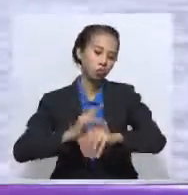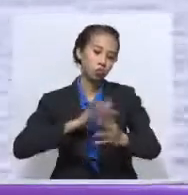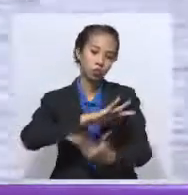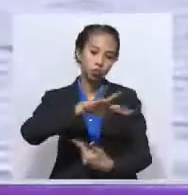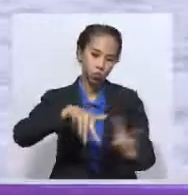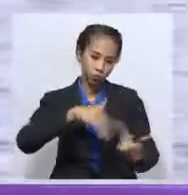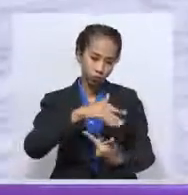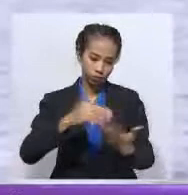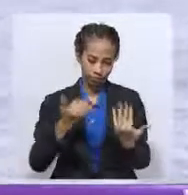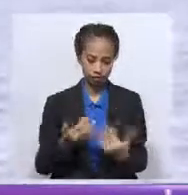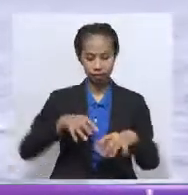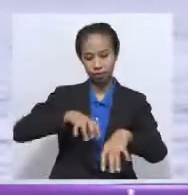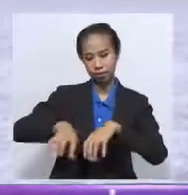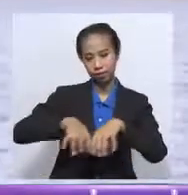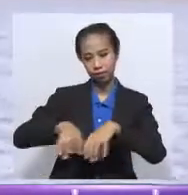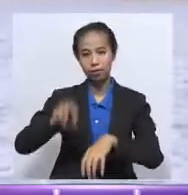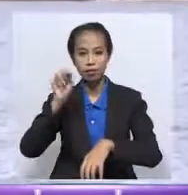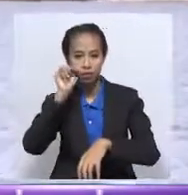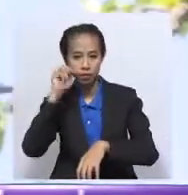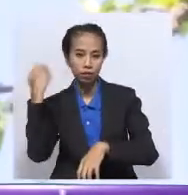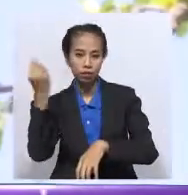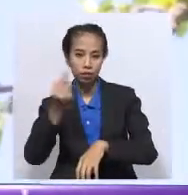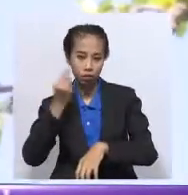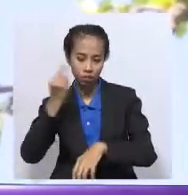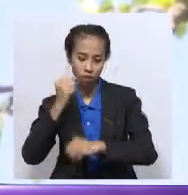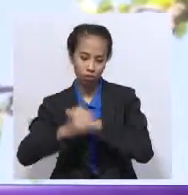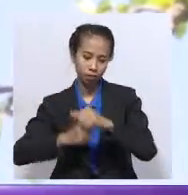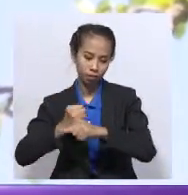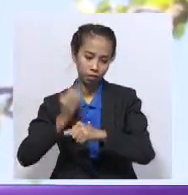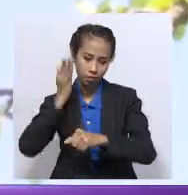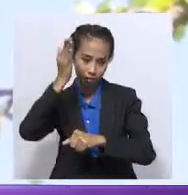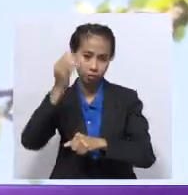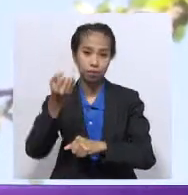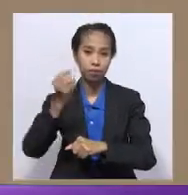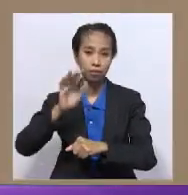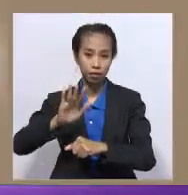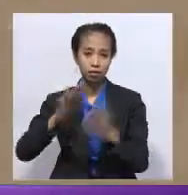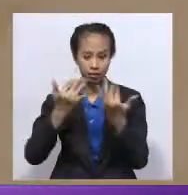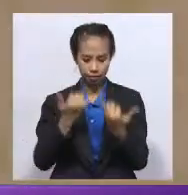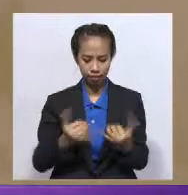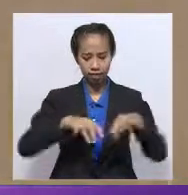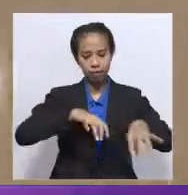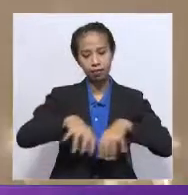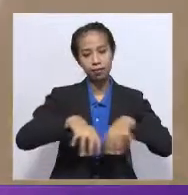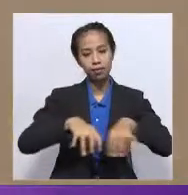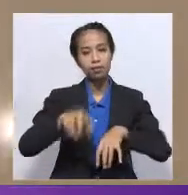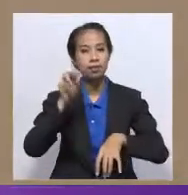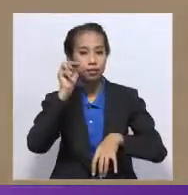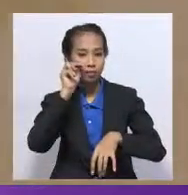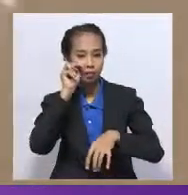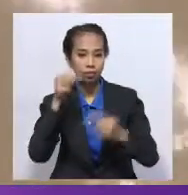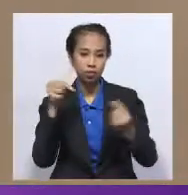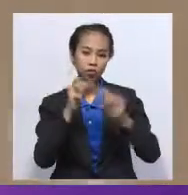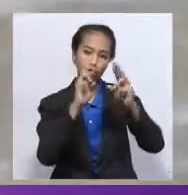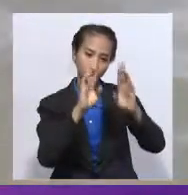วมไปถึงการจัดการน้ำเพื่อการท่องเที่ยวในอีก15ปีข้างหน้าโดยการบริหารจัดการน้ำในครั้งนี้มุ่งเน้นให้มีระบบ